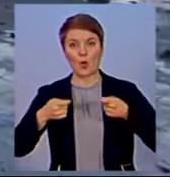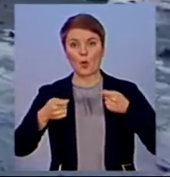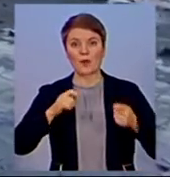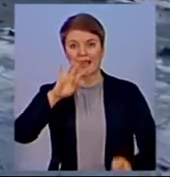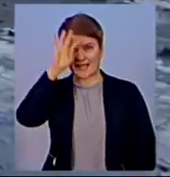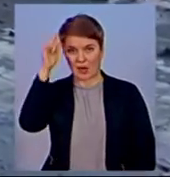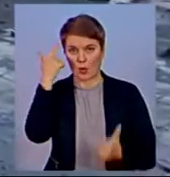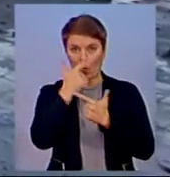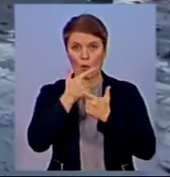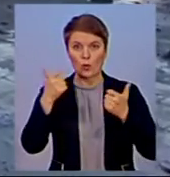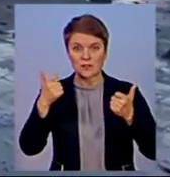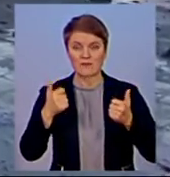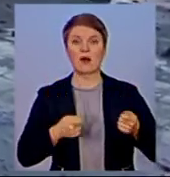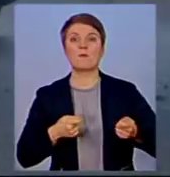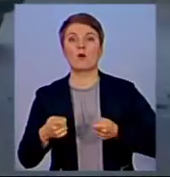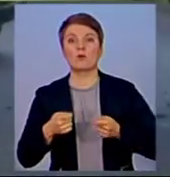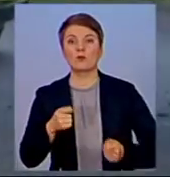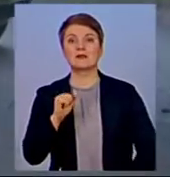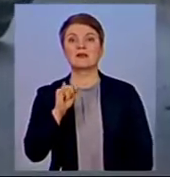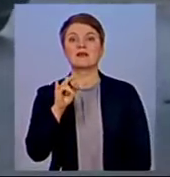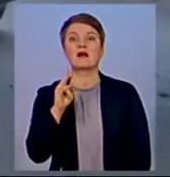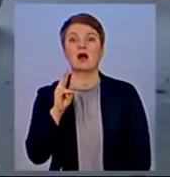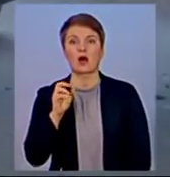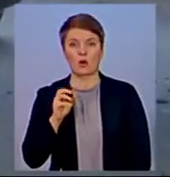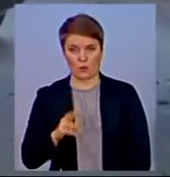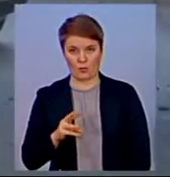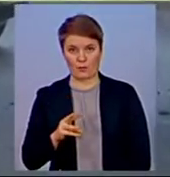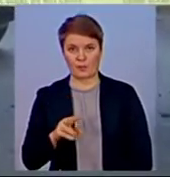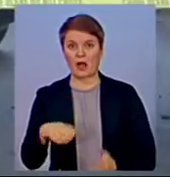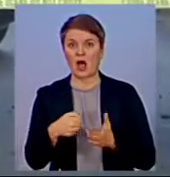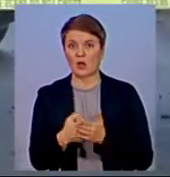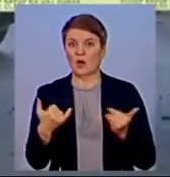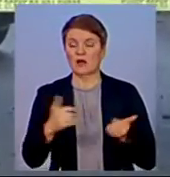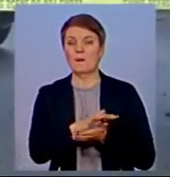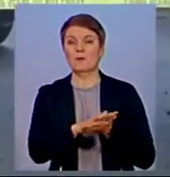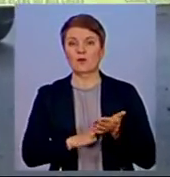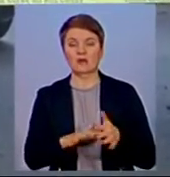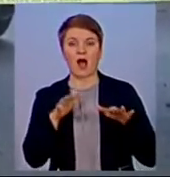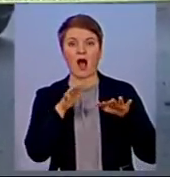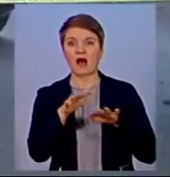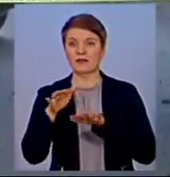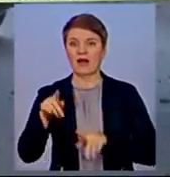терористами Ісламської держави. Але деякі бойовики донині влаштовують атаки в різних регіонах країни.